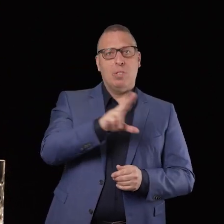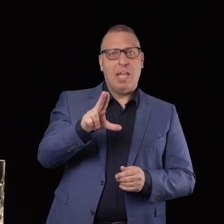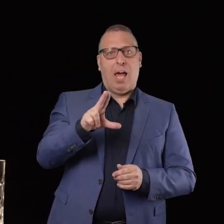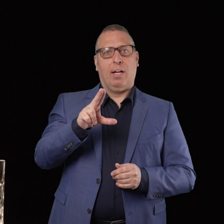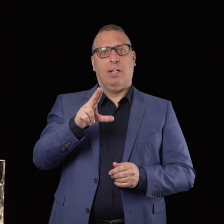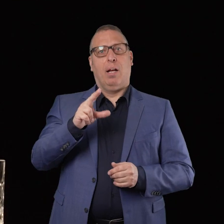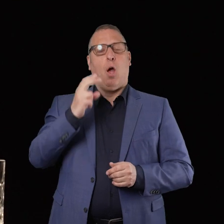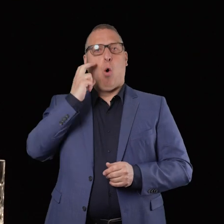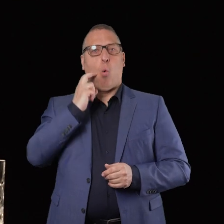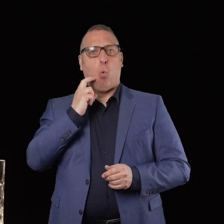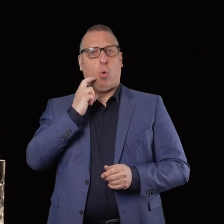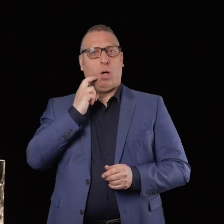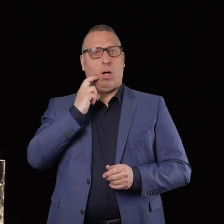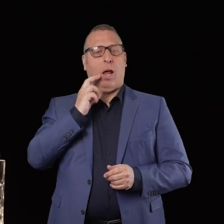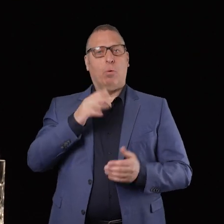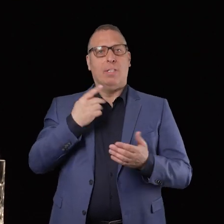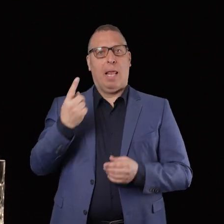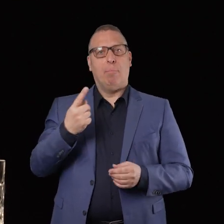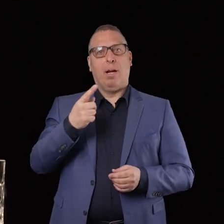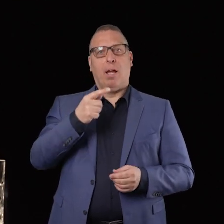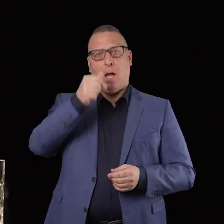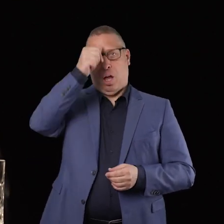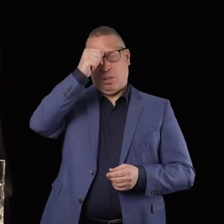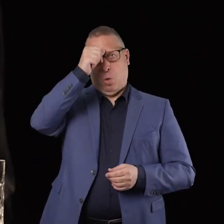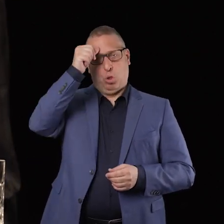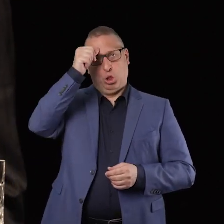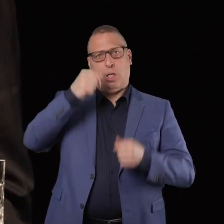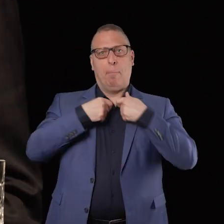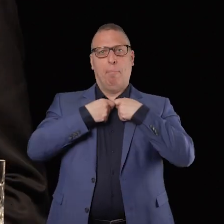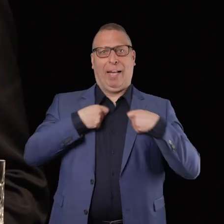Chur, wurde katholischer Priester,